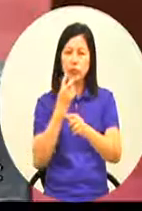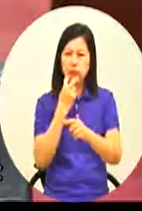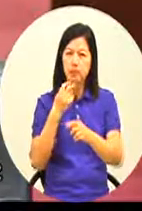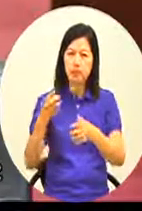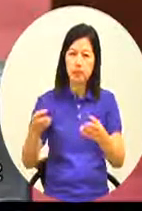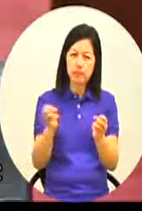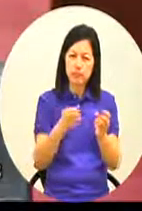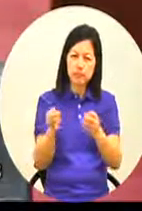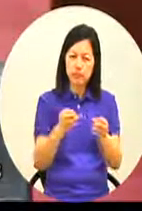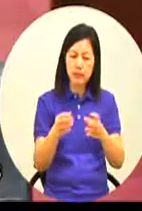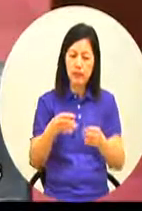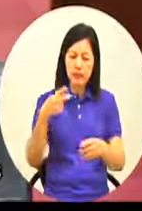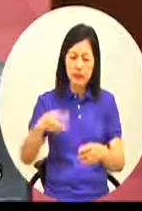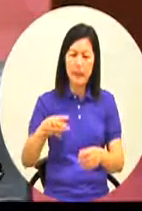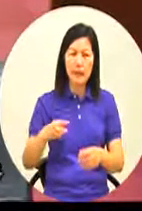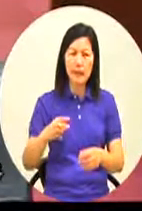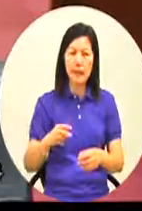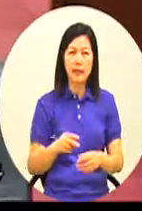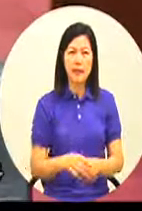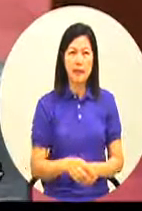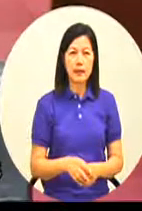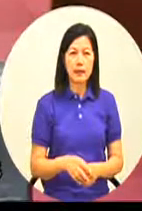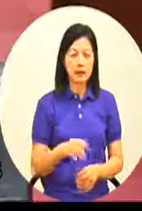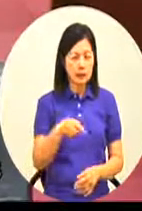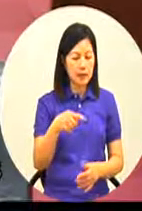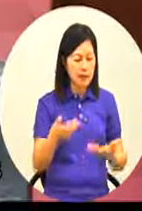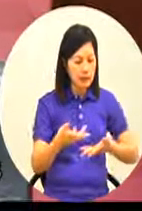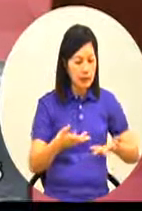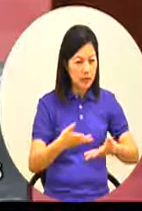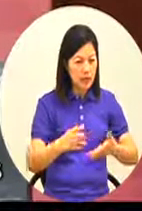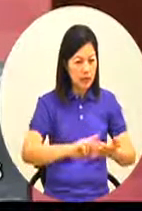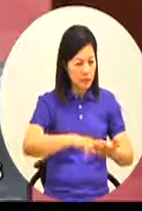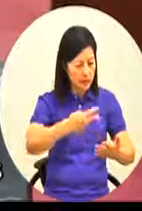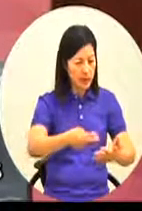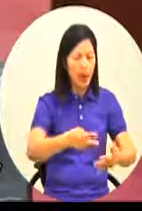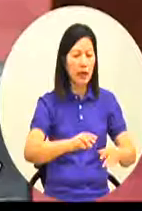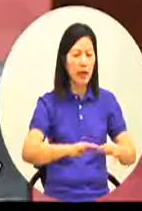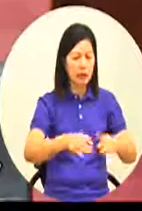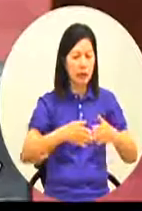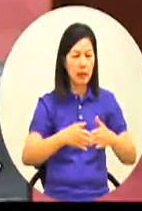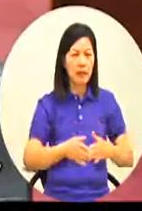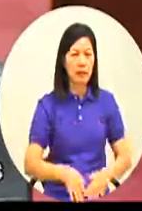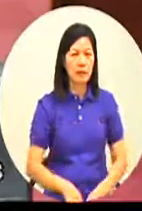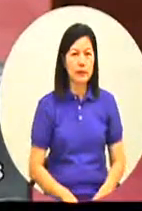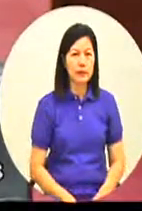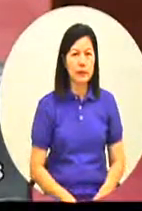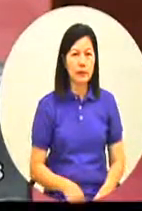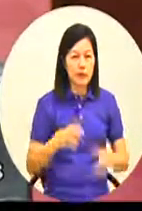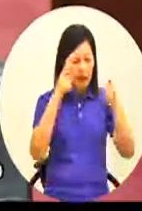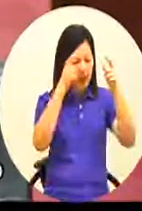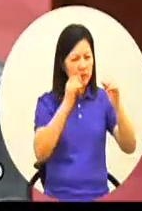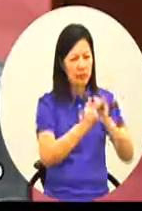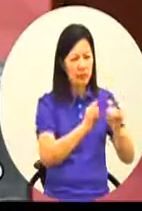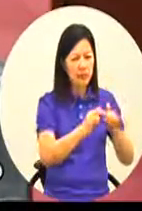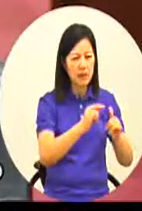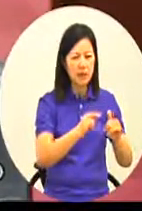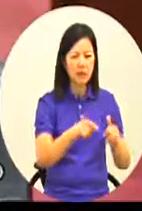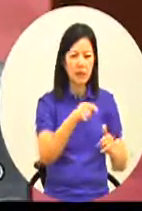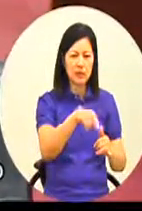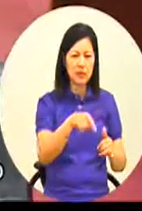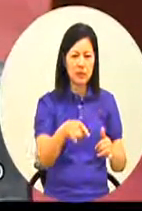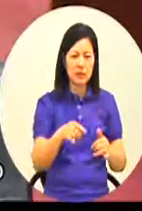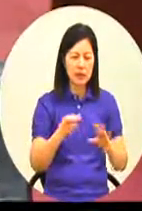央迄阵有答应要来达这件代志，对不对？哦，来改变，因为你原在电视台，你电视台啦，唔对是要改变电视台啊，对不对？啊，